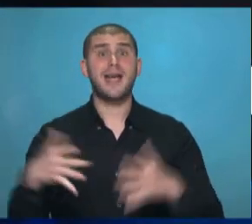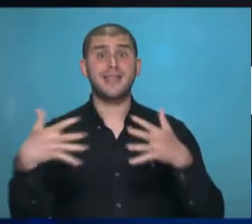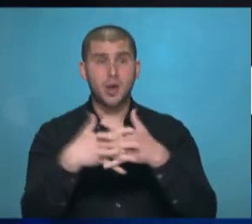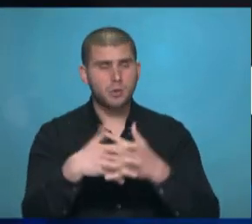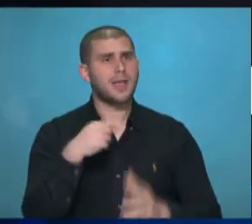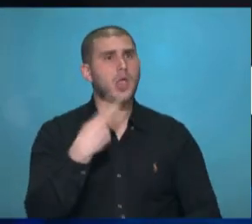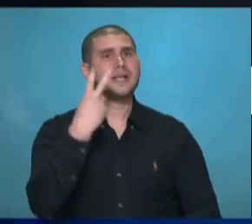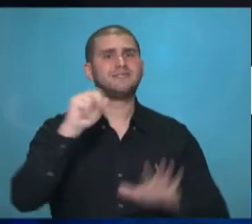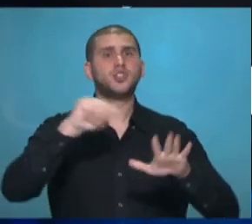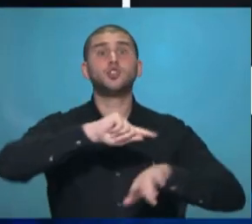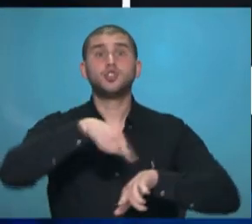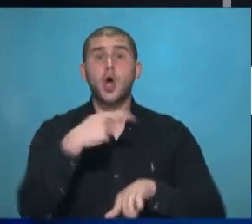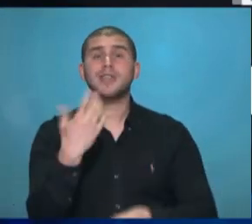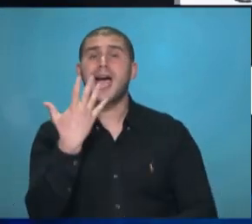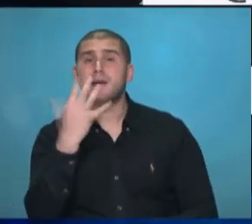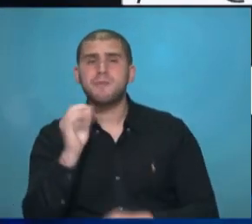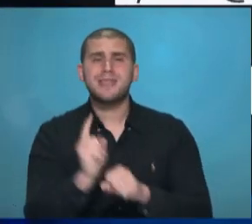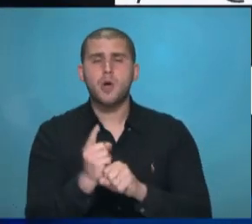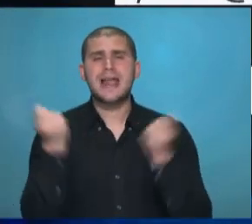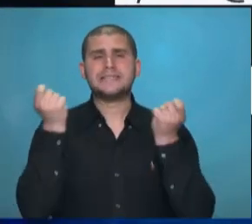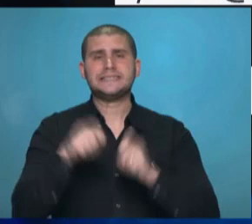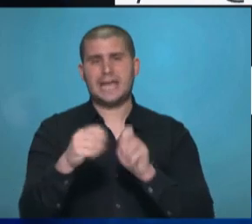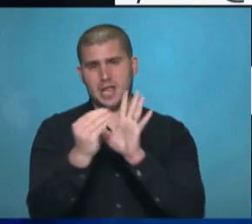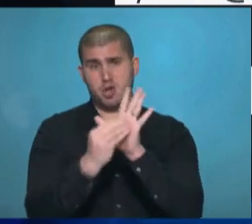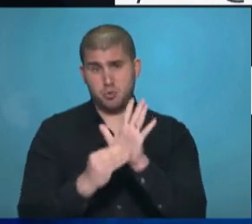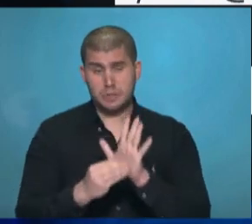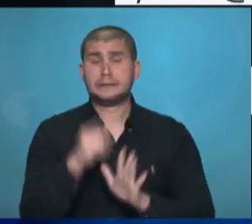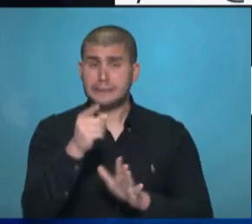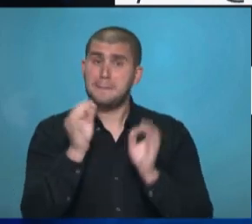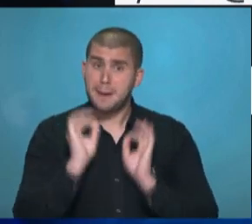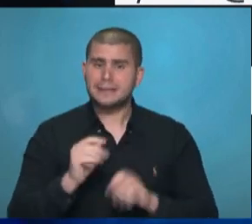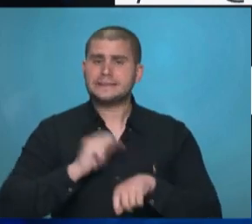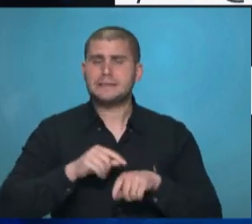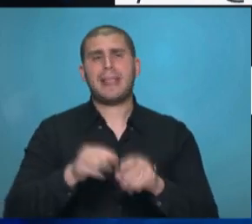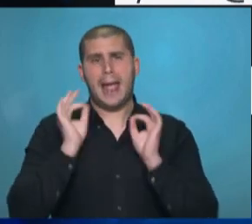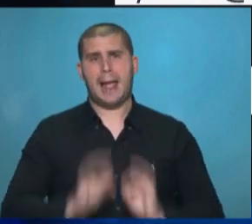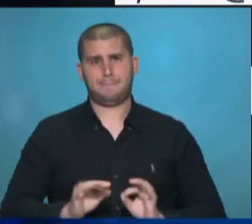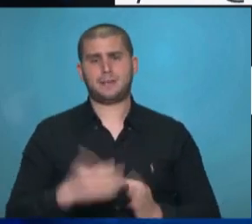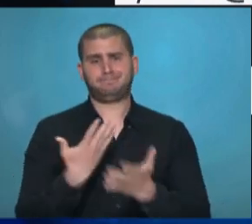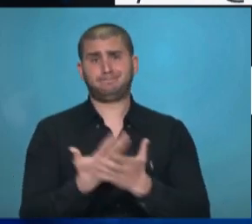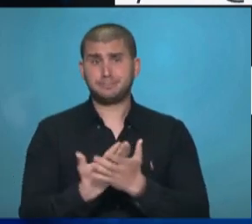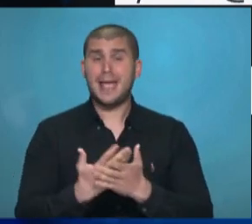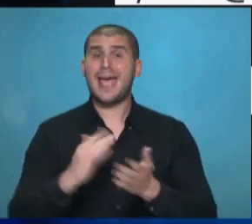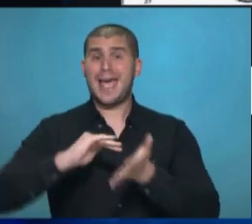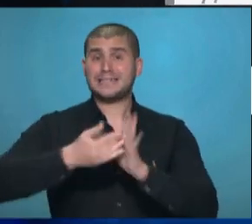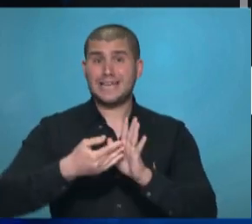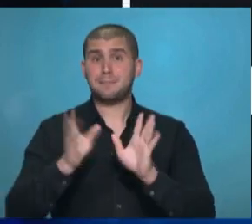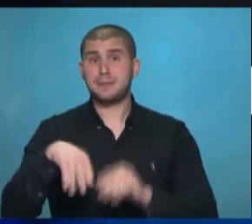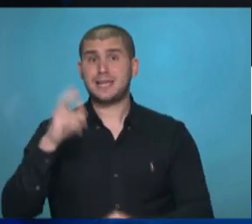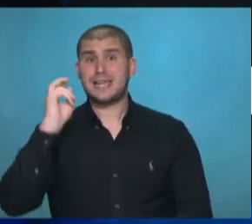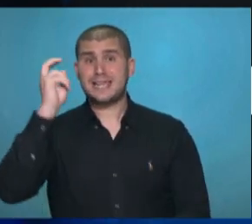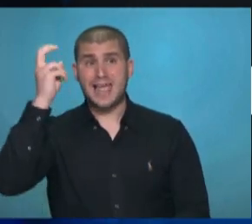26 שעות ו-50 ומשהו דקות לסגירת הרשימות, וזה באמת המאני טיים, וכנראה שההסכם הזה בין יעלון לבין